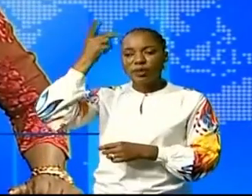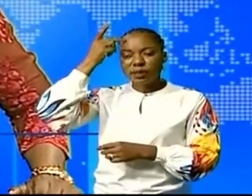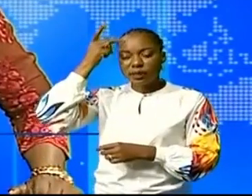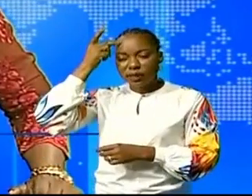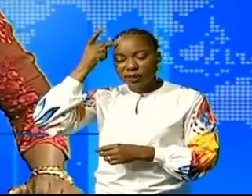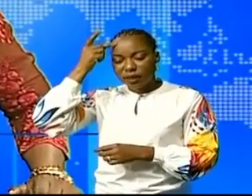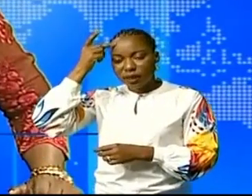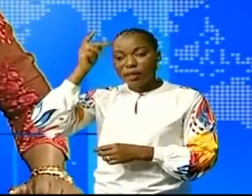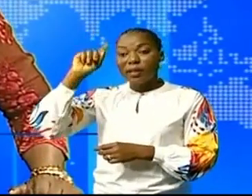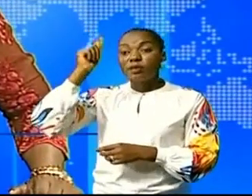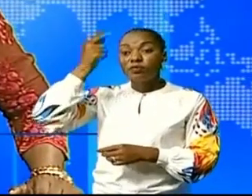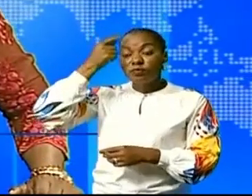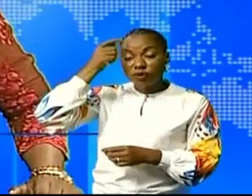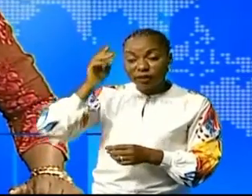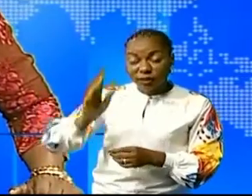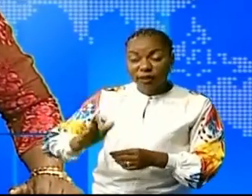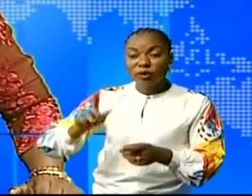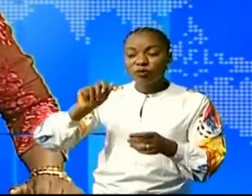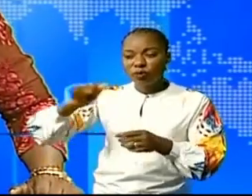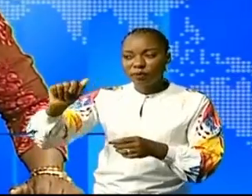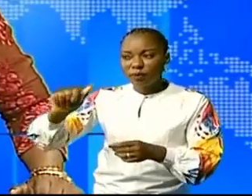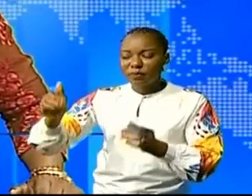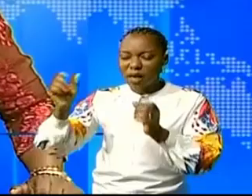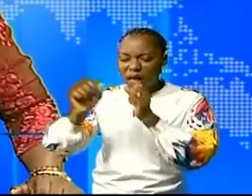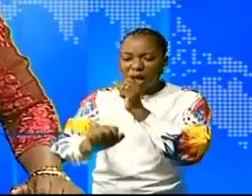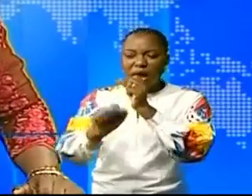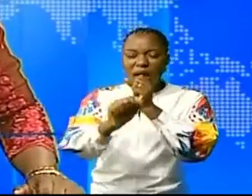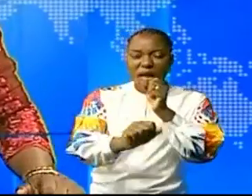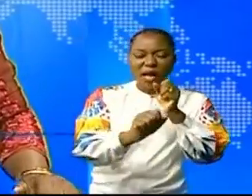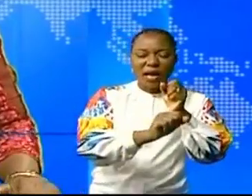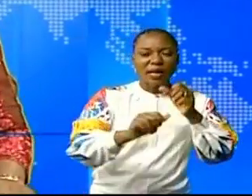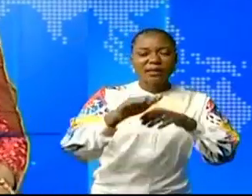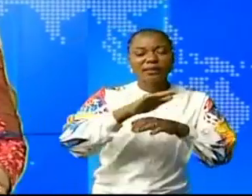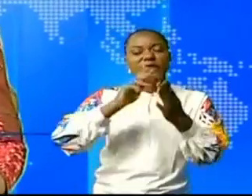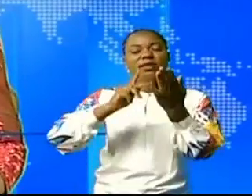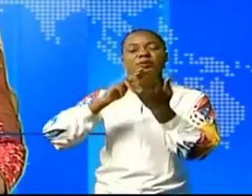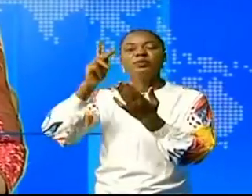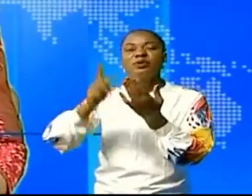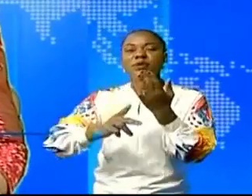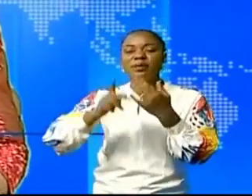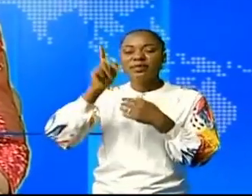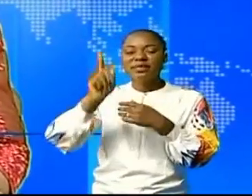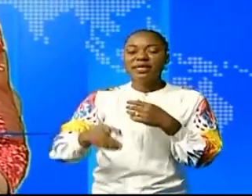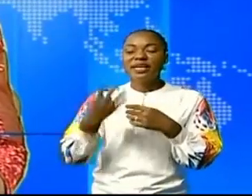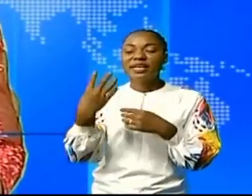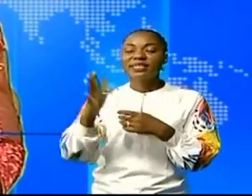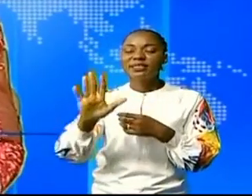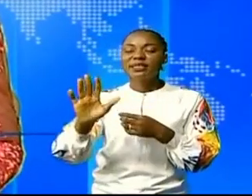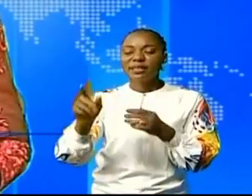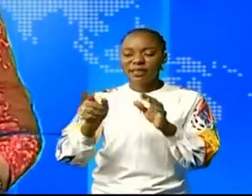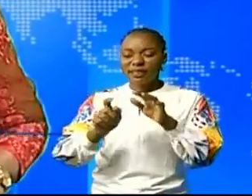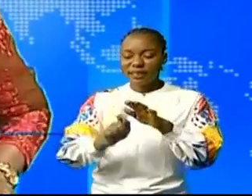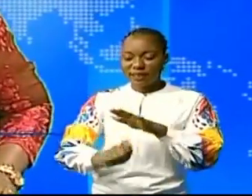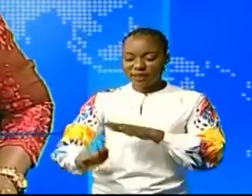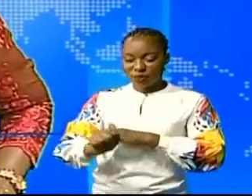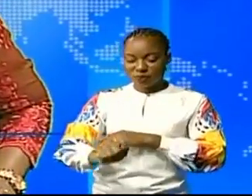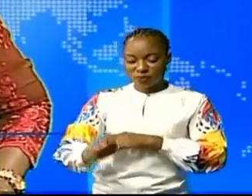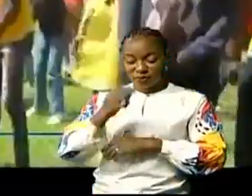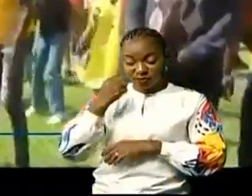gouverneur Jacques Kiaboula a procédé à la sensibilisation sur le programme 145 territoires.